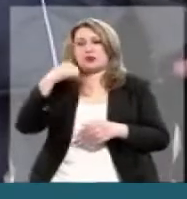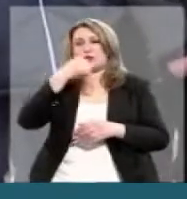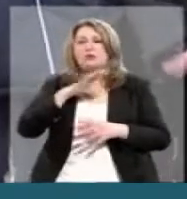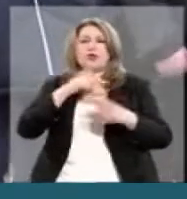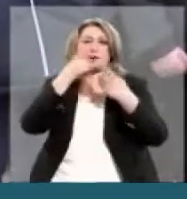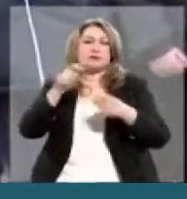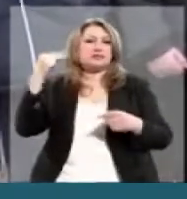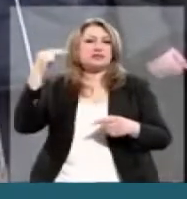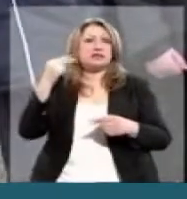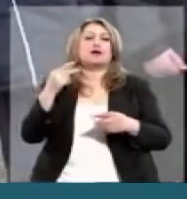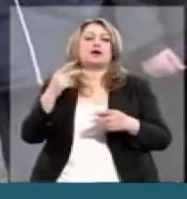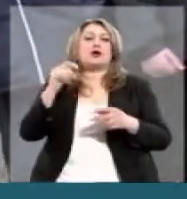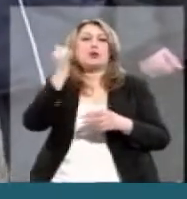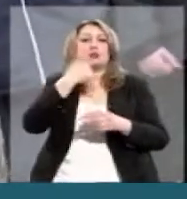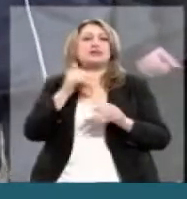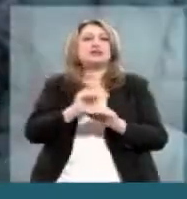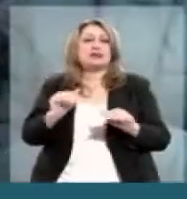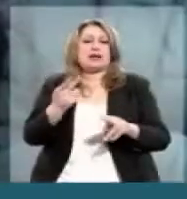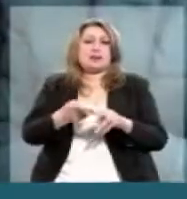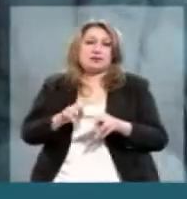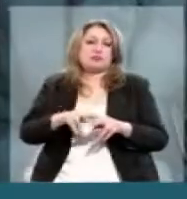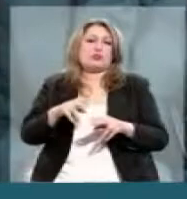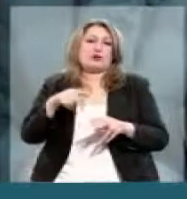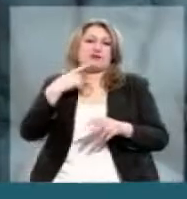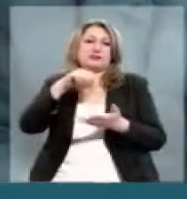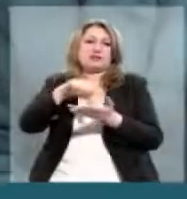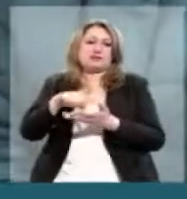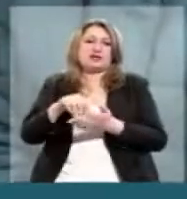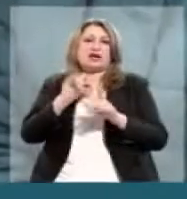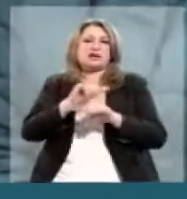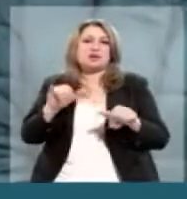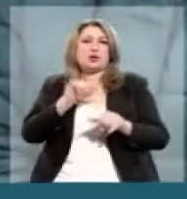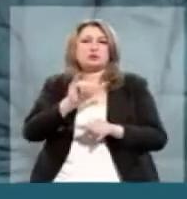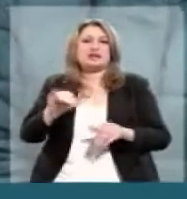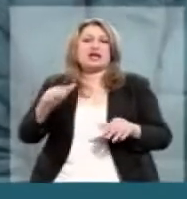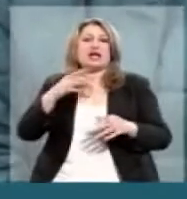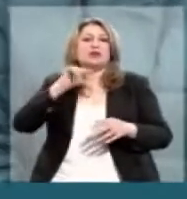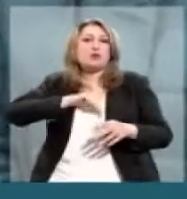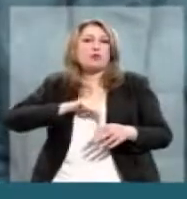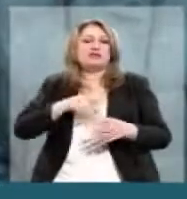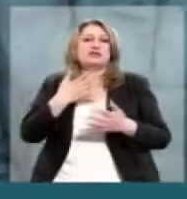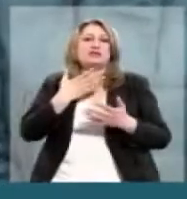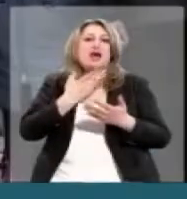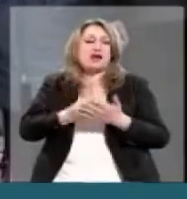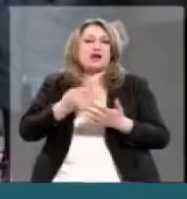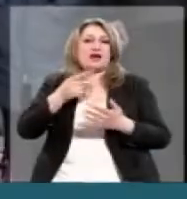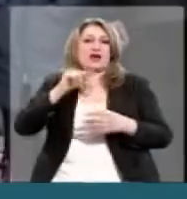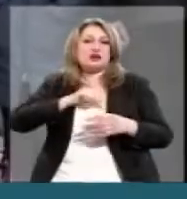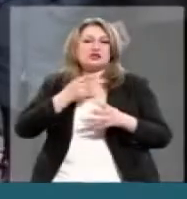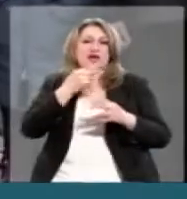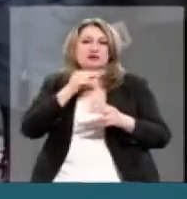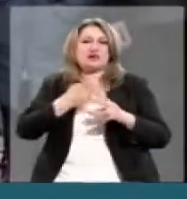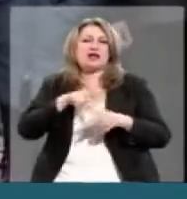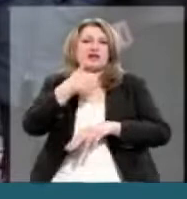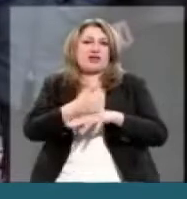был объявлен президентом страны годом детей. Поэтому, как говорят представители, развитие у детей духовно-нравственных качеств и является одним из